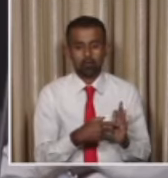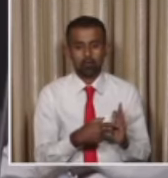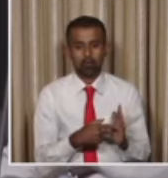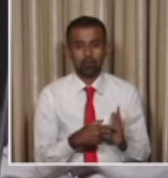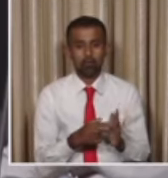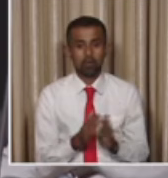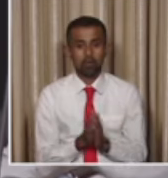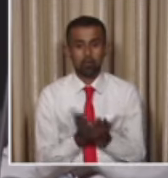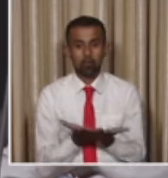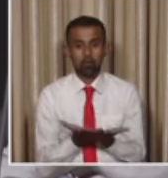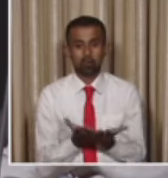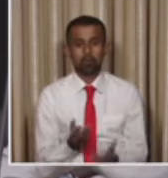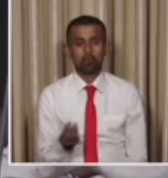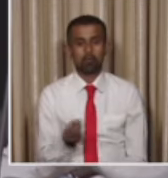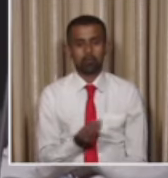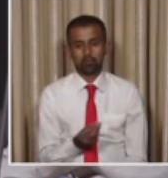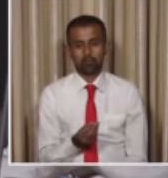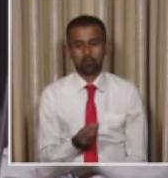ජංගම ගිණුමේ හිඟය.